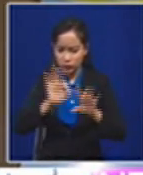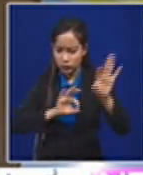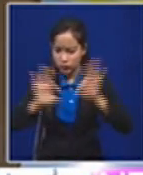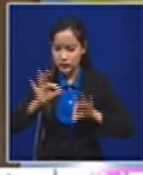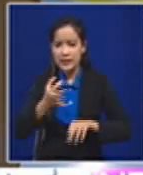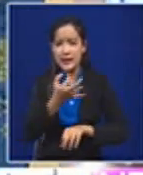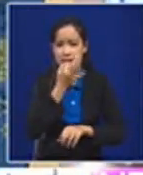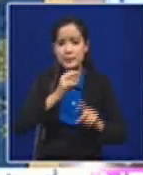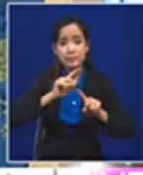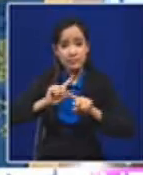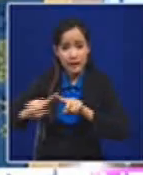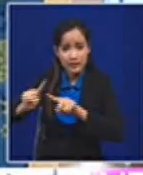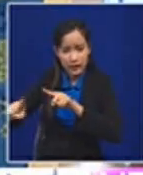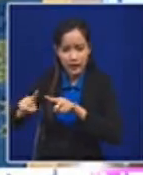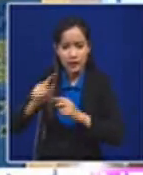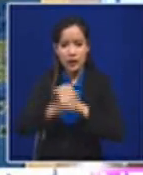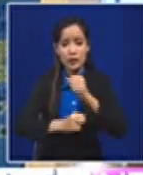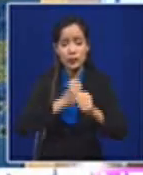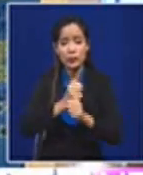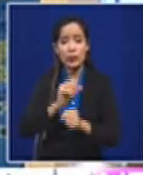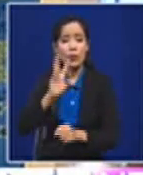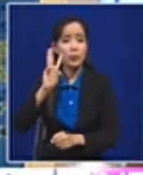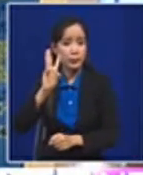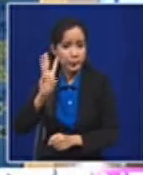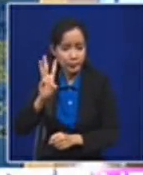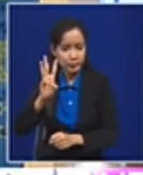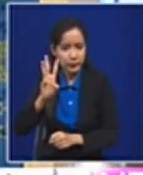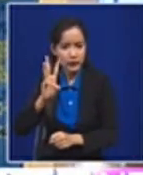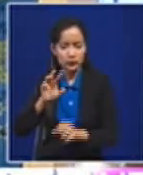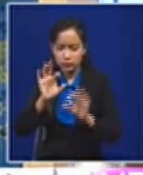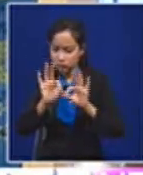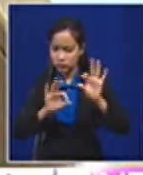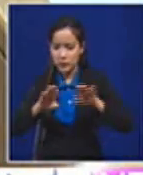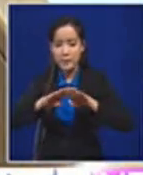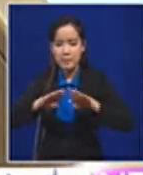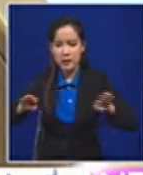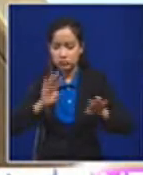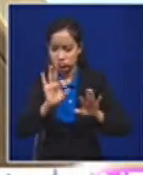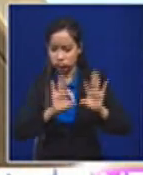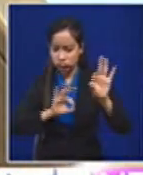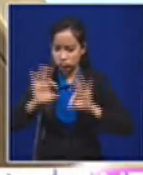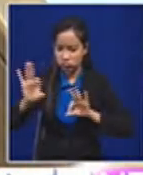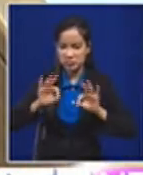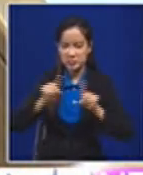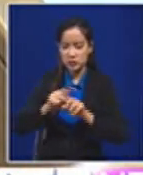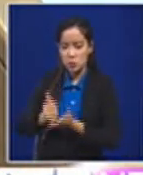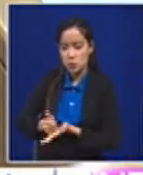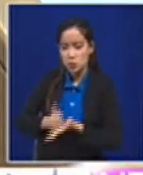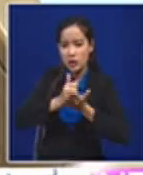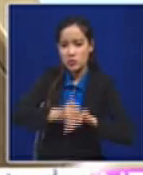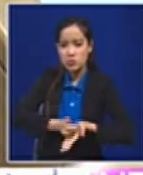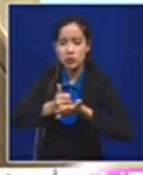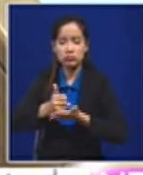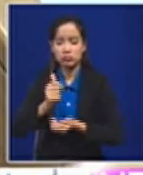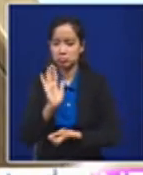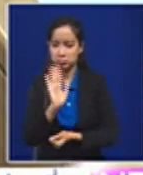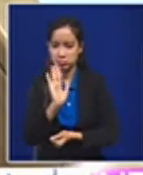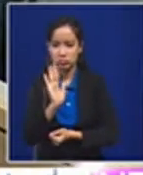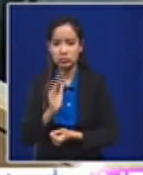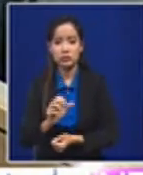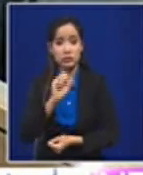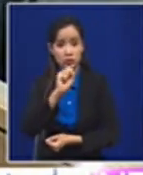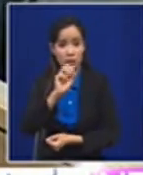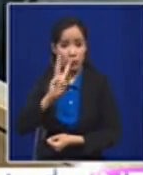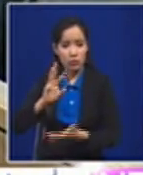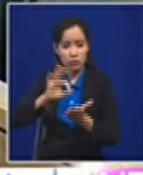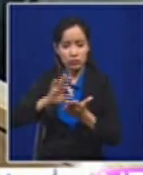าชีพมีวาระ6ปีมีกรรมการสรรหาและหลักเกณฑ์ที่ป้องกันไม่ให้เกิดระบบอุปถัมภ์ขึ้นและควรคงอำนาจสว.ในการถอดถ